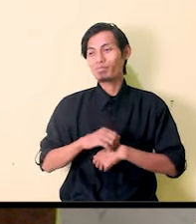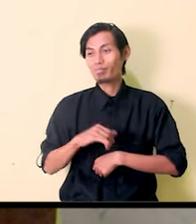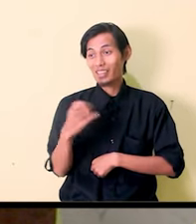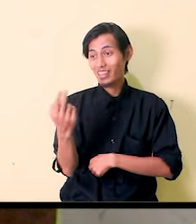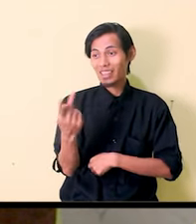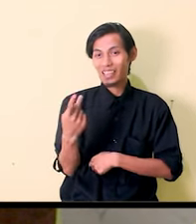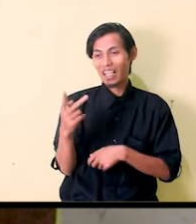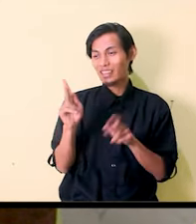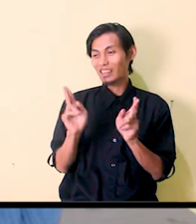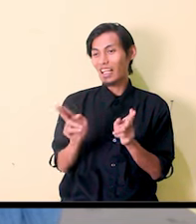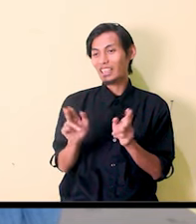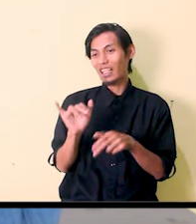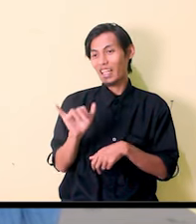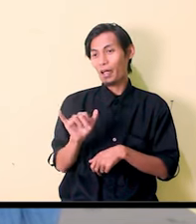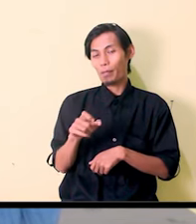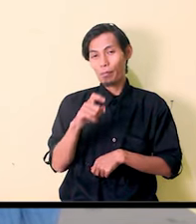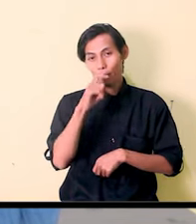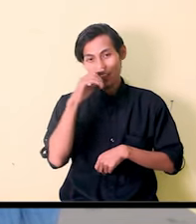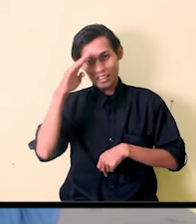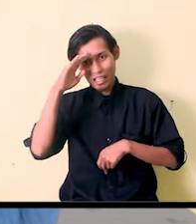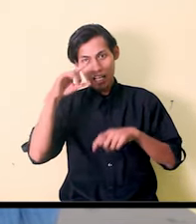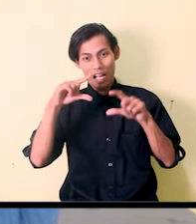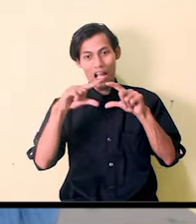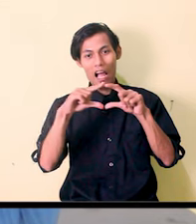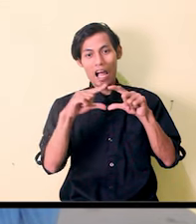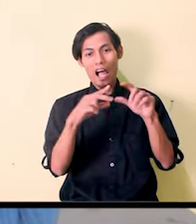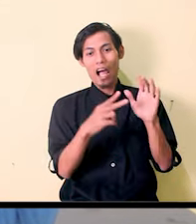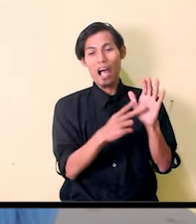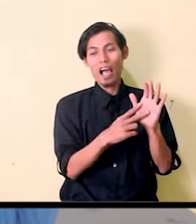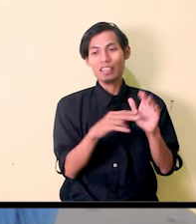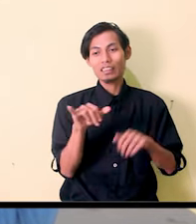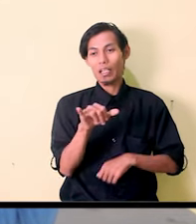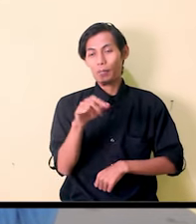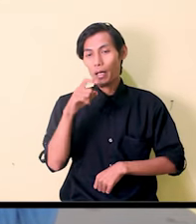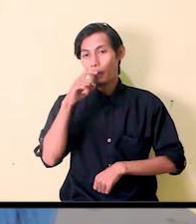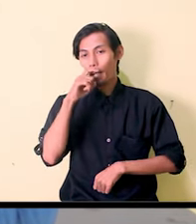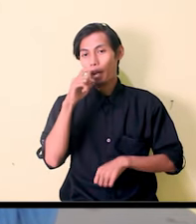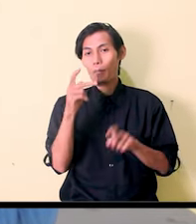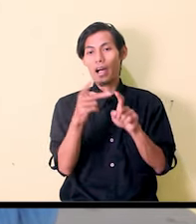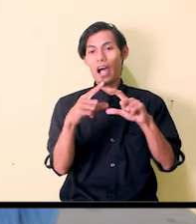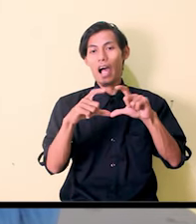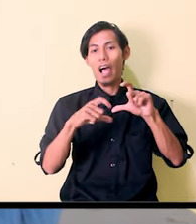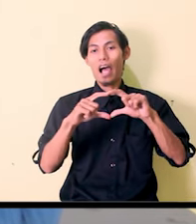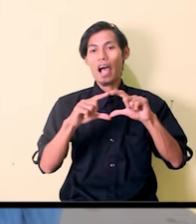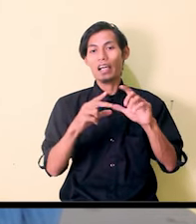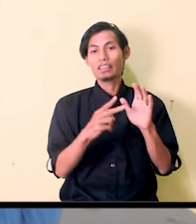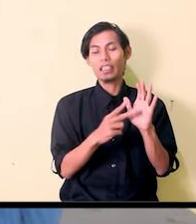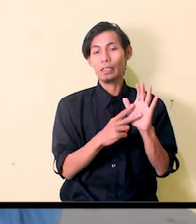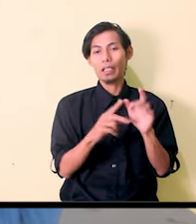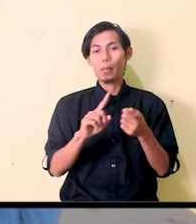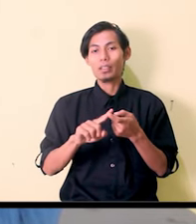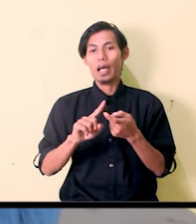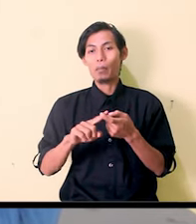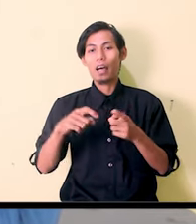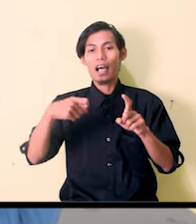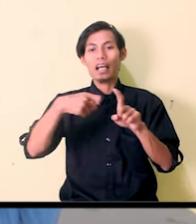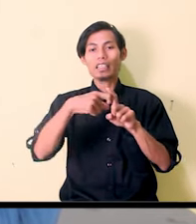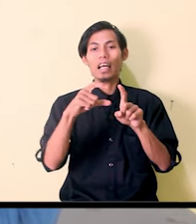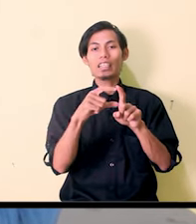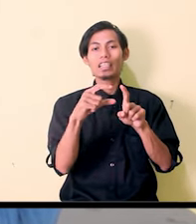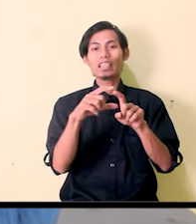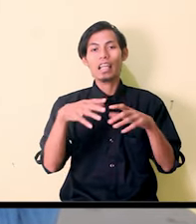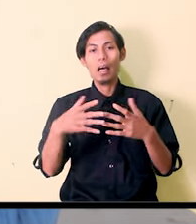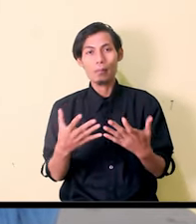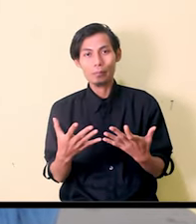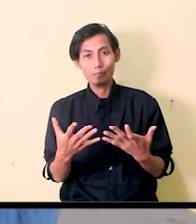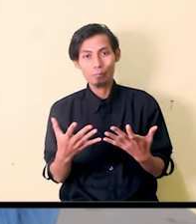Bapak Hasan ee pertama kepada Mas Aang apa sih Mas kdd itu bagaimana proses pembentukan